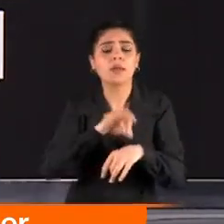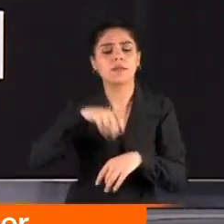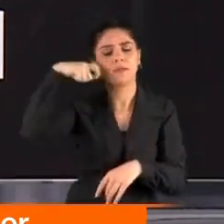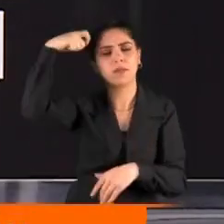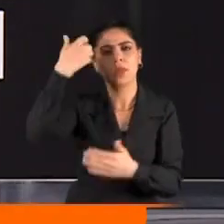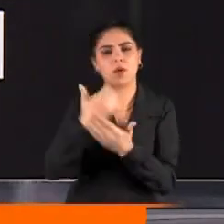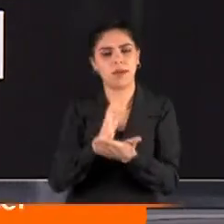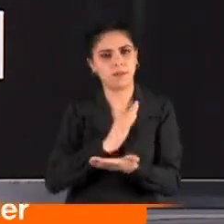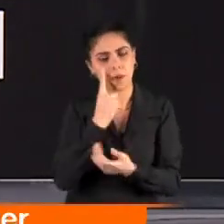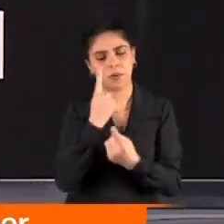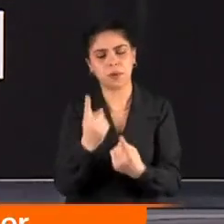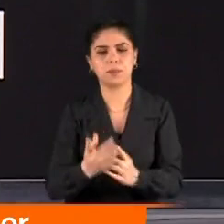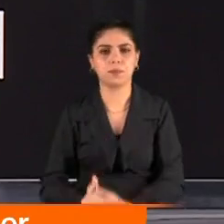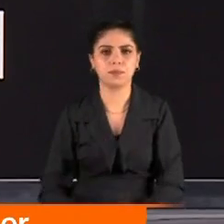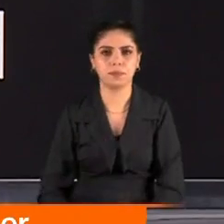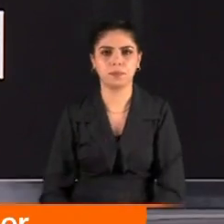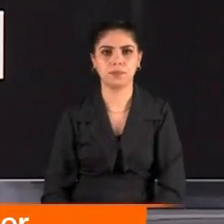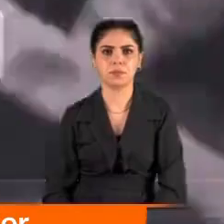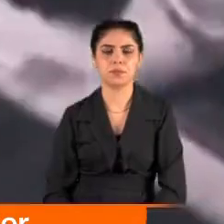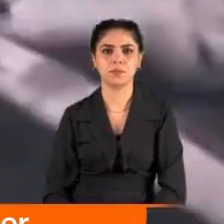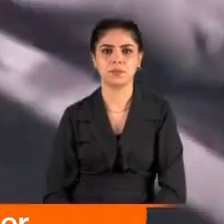o anların görüntüsü de var.